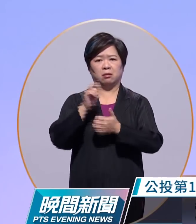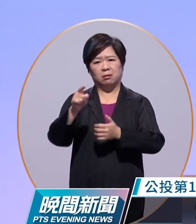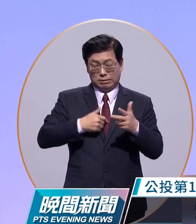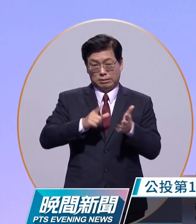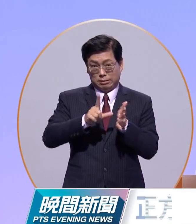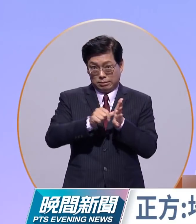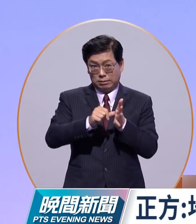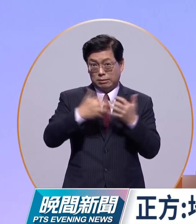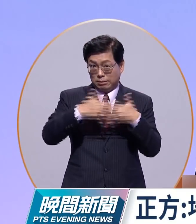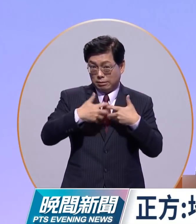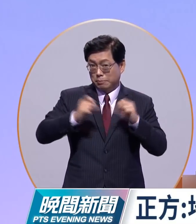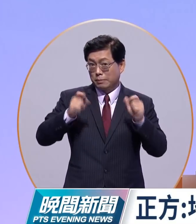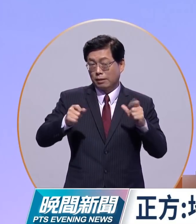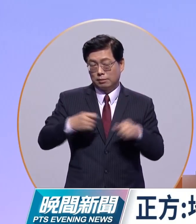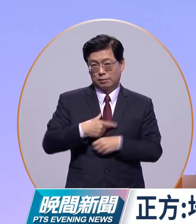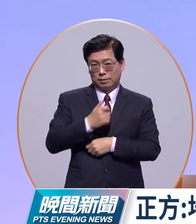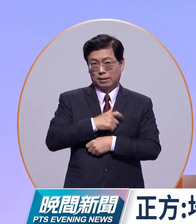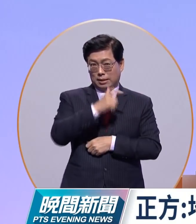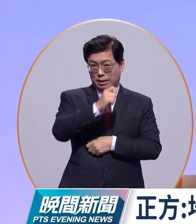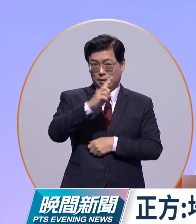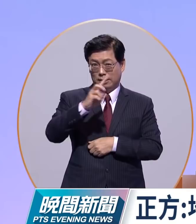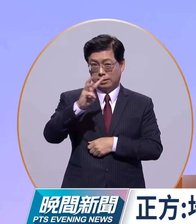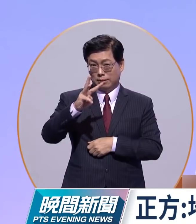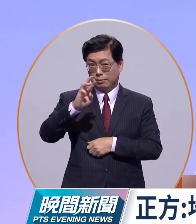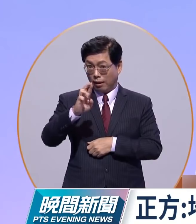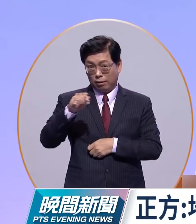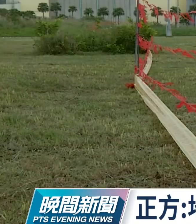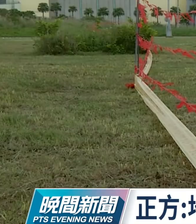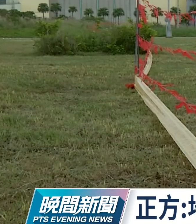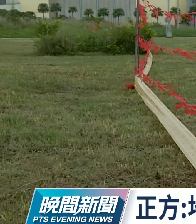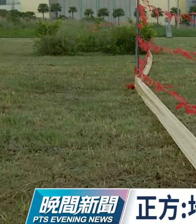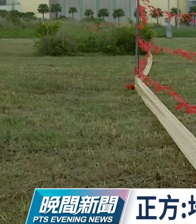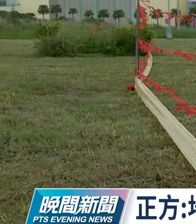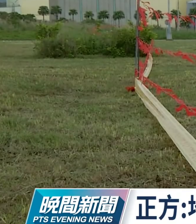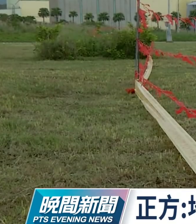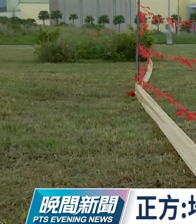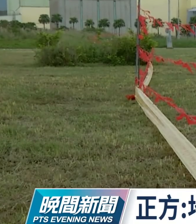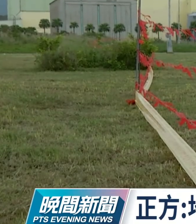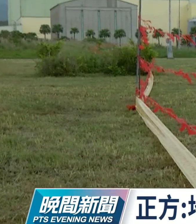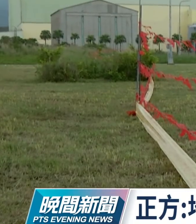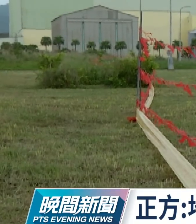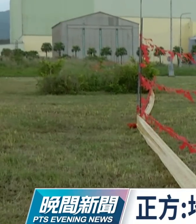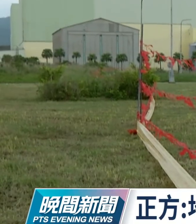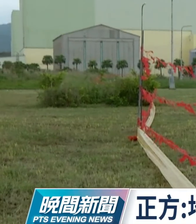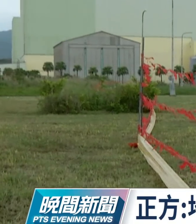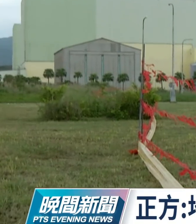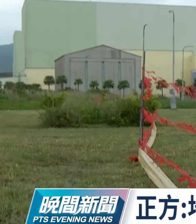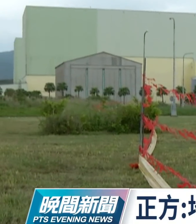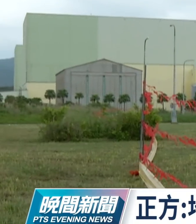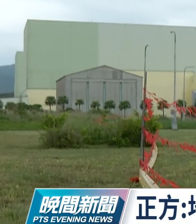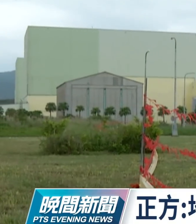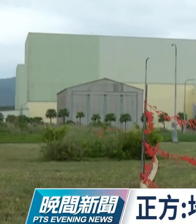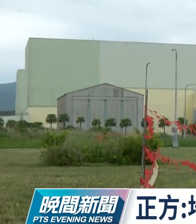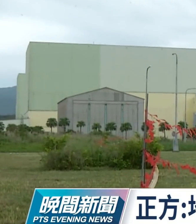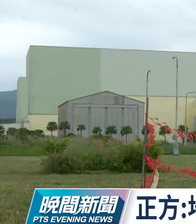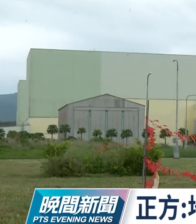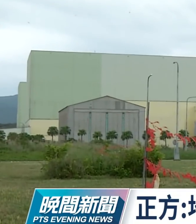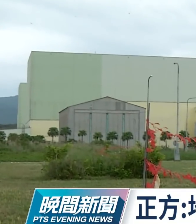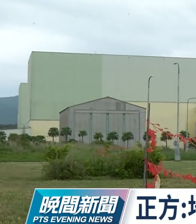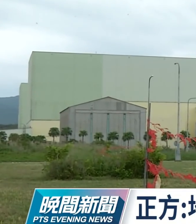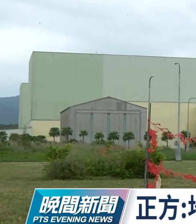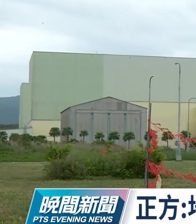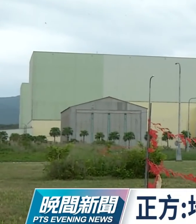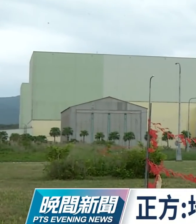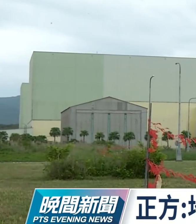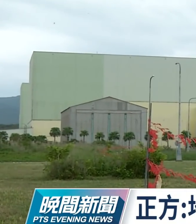基本。 反方邱威杰指出，不止学者，连台电都觉得地质要重新调查才能厘清风险。核四的环评，